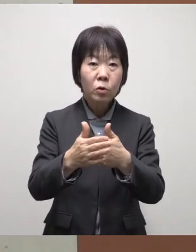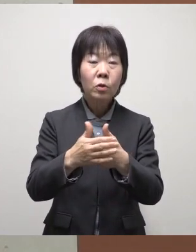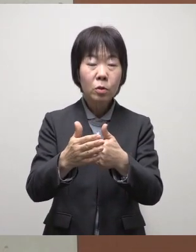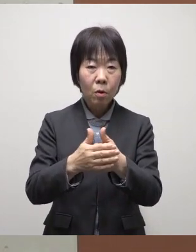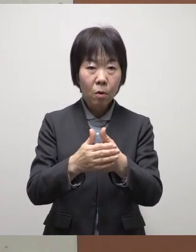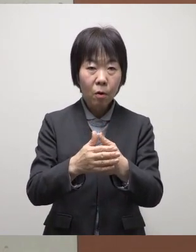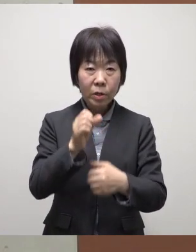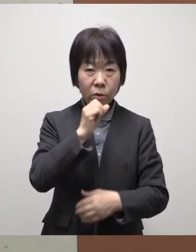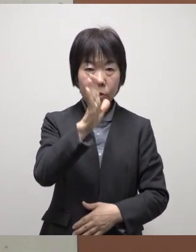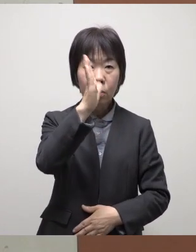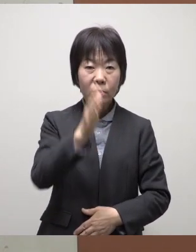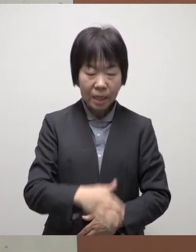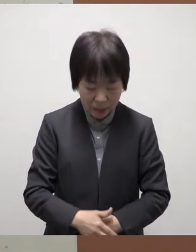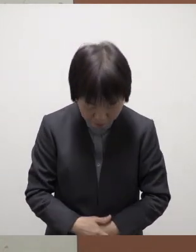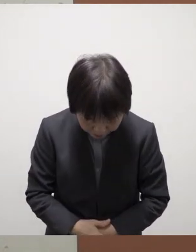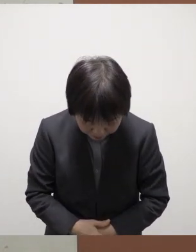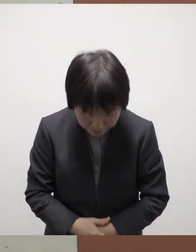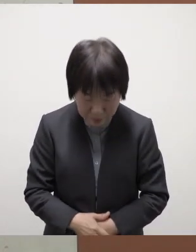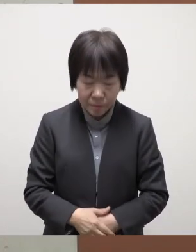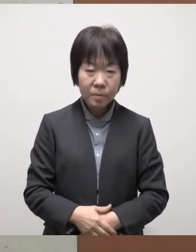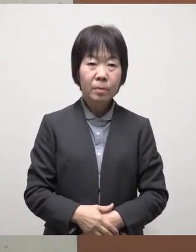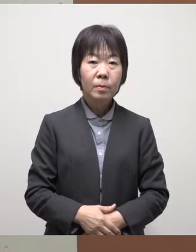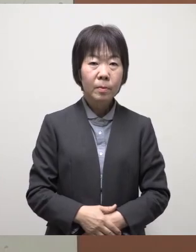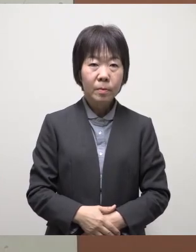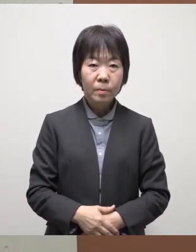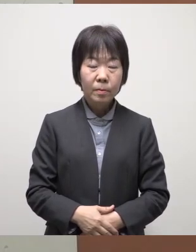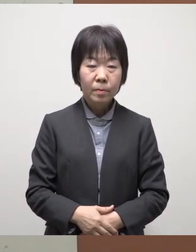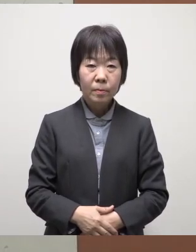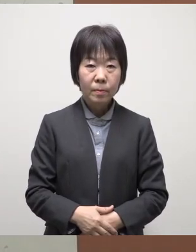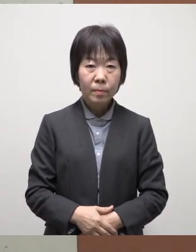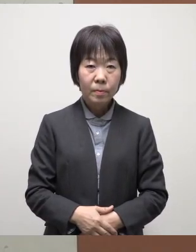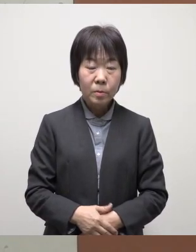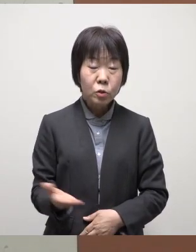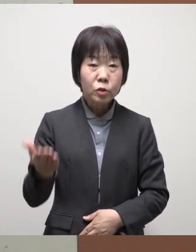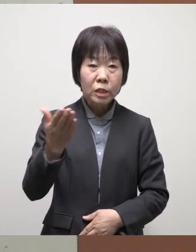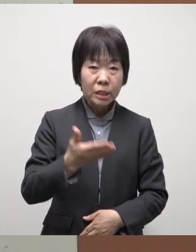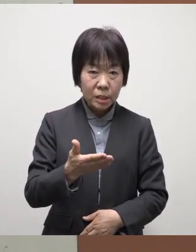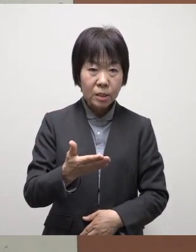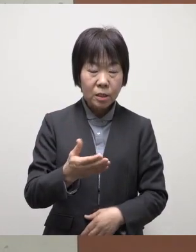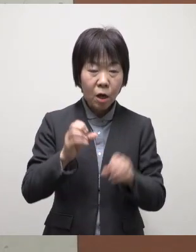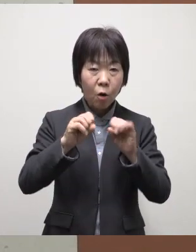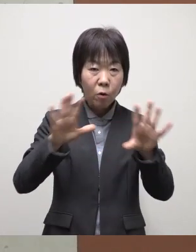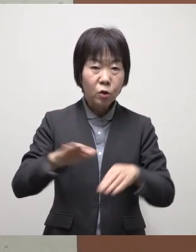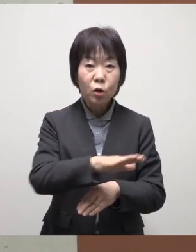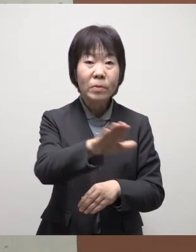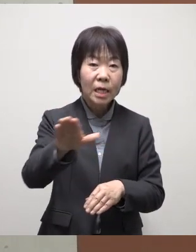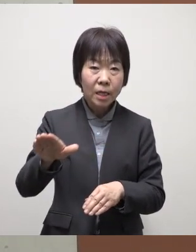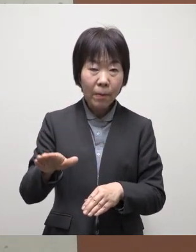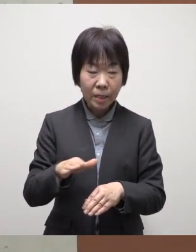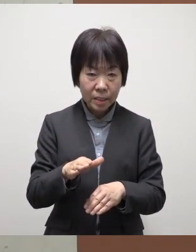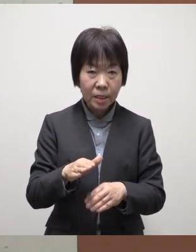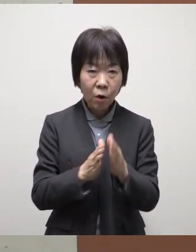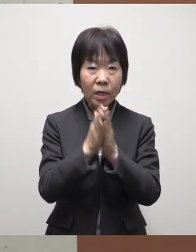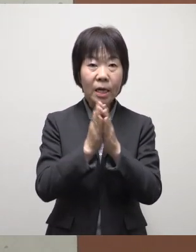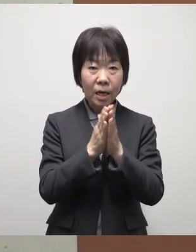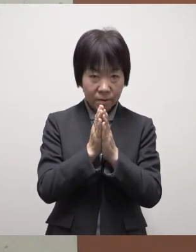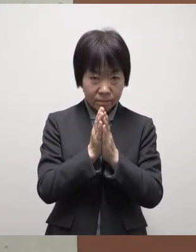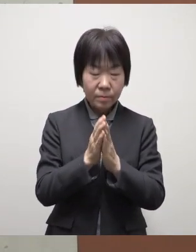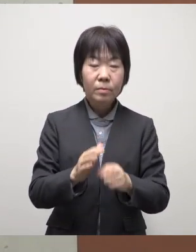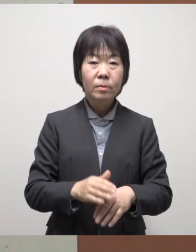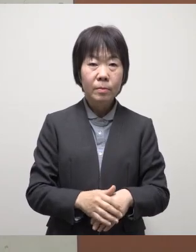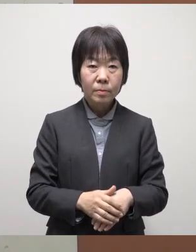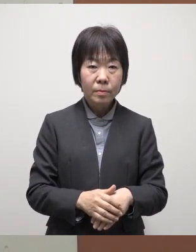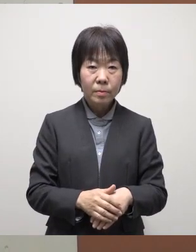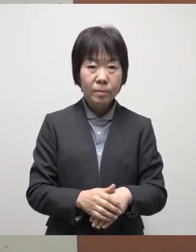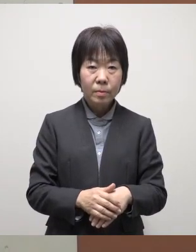をよろしくお願いをいたします次に報道機関の皆様にお願いをいたし